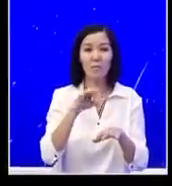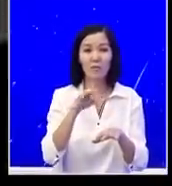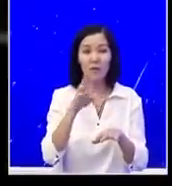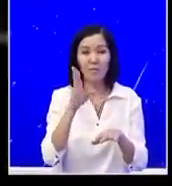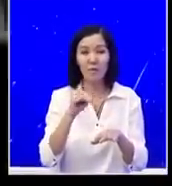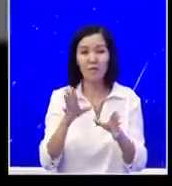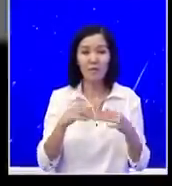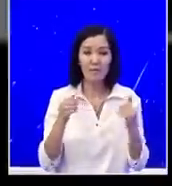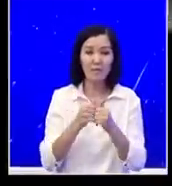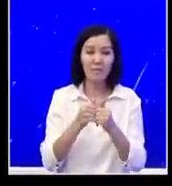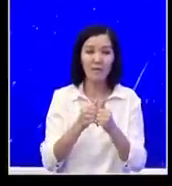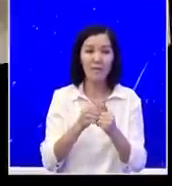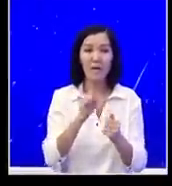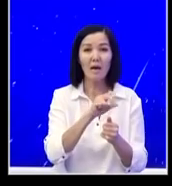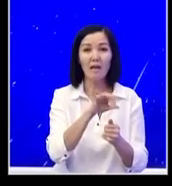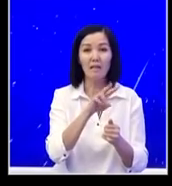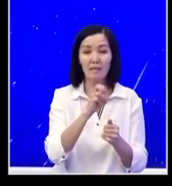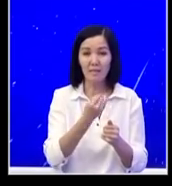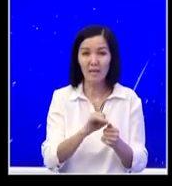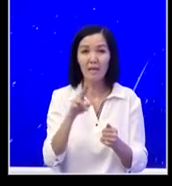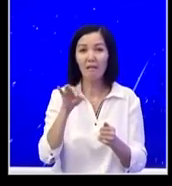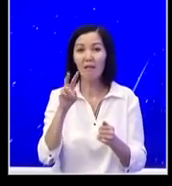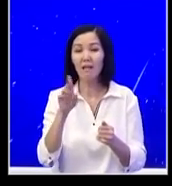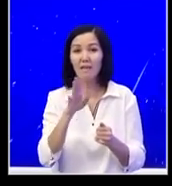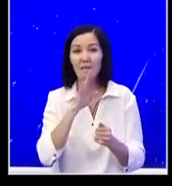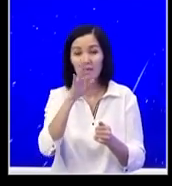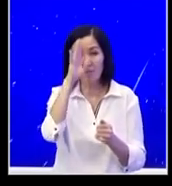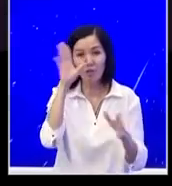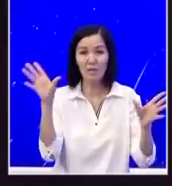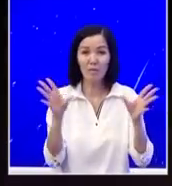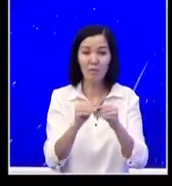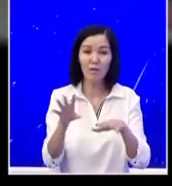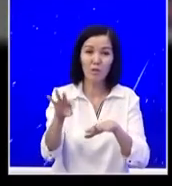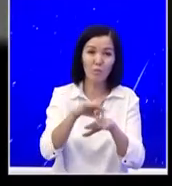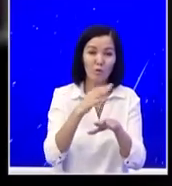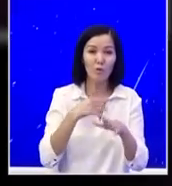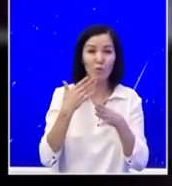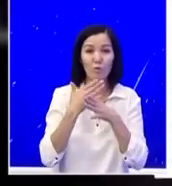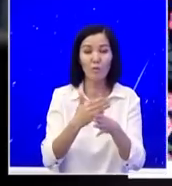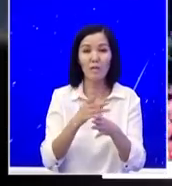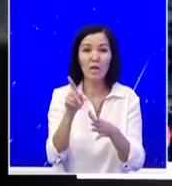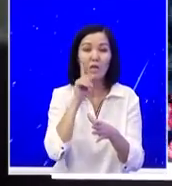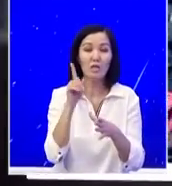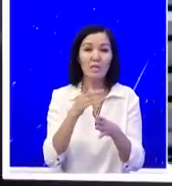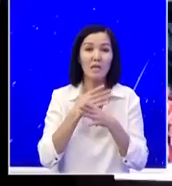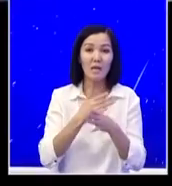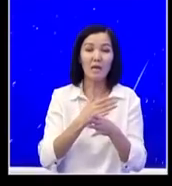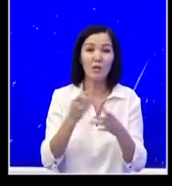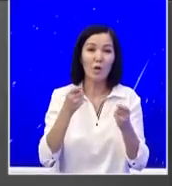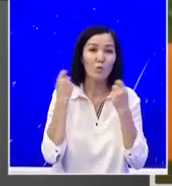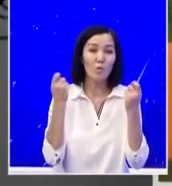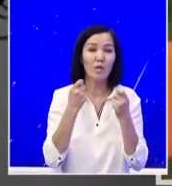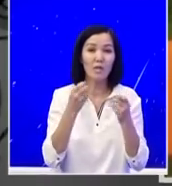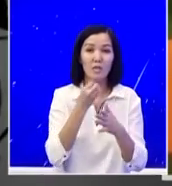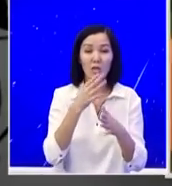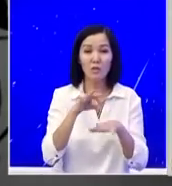мен бейнеинженер Алтынай екеуінен жақсы отбасы шығатынына сенімді болды. Жастарға кеңесін беріп, тойларының жақсы өтуіне